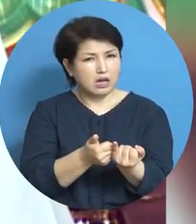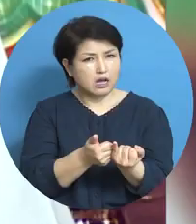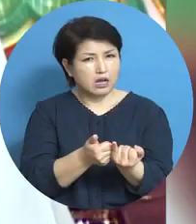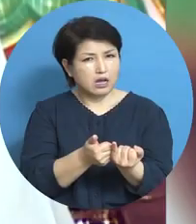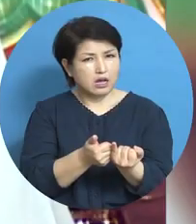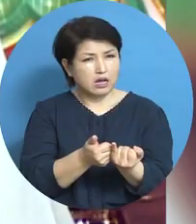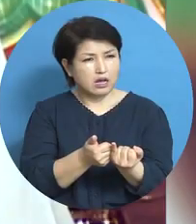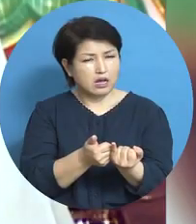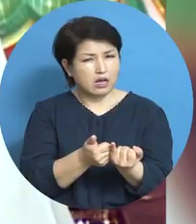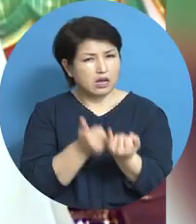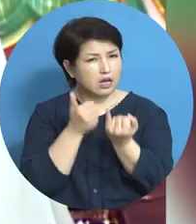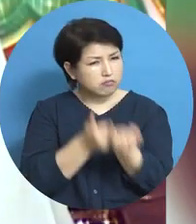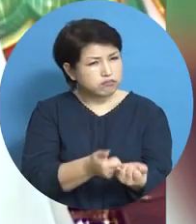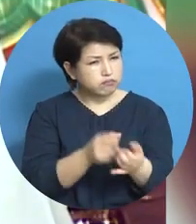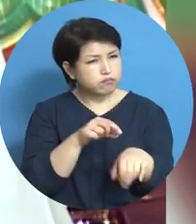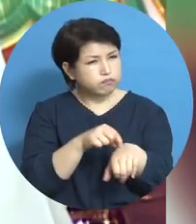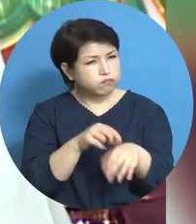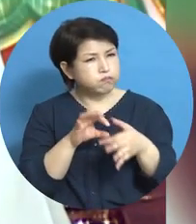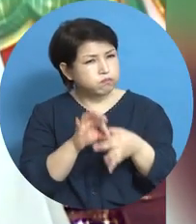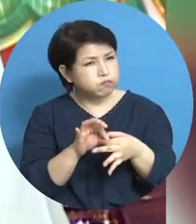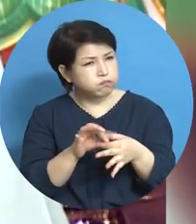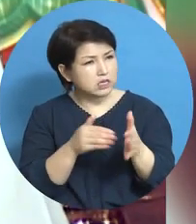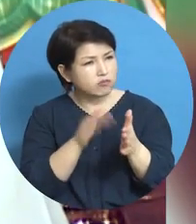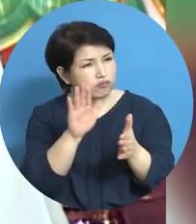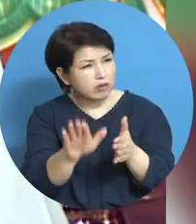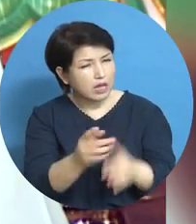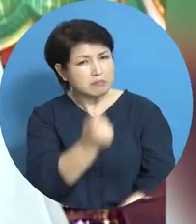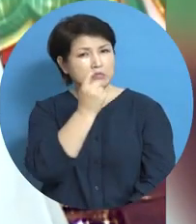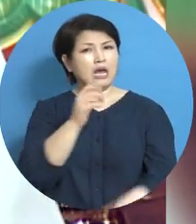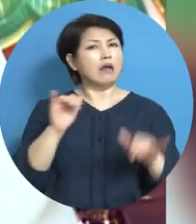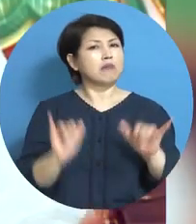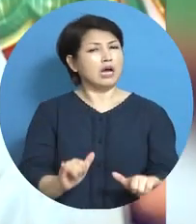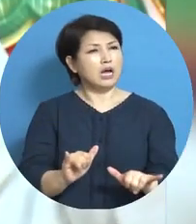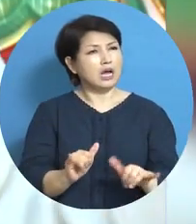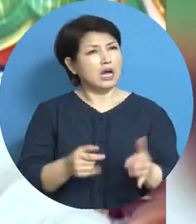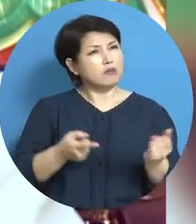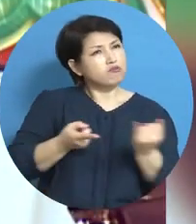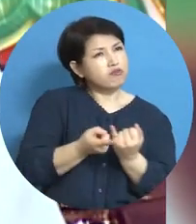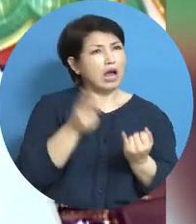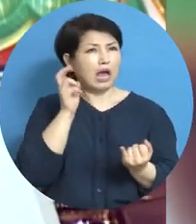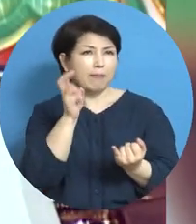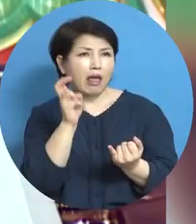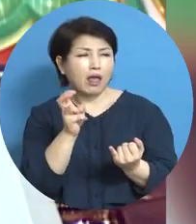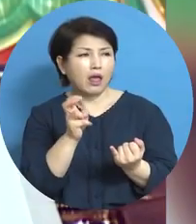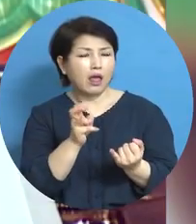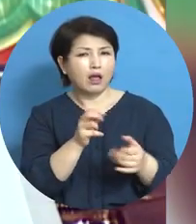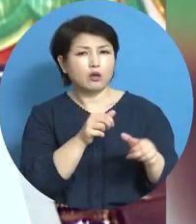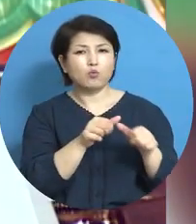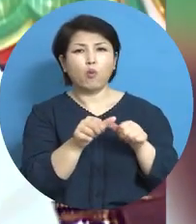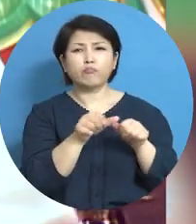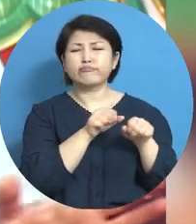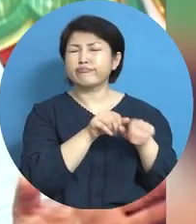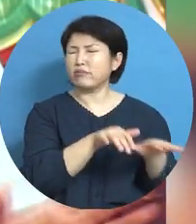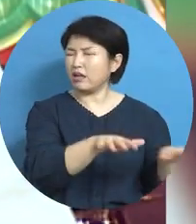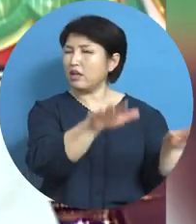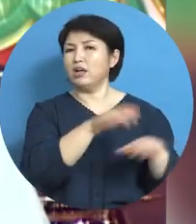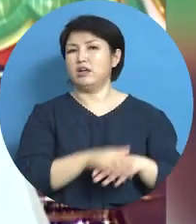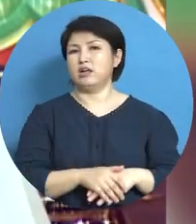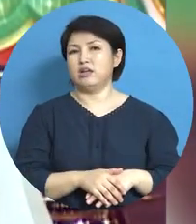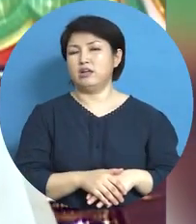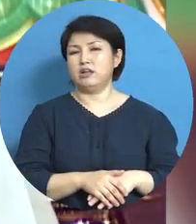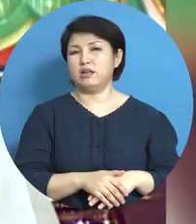탐하고는 달라놓을까 싶어서 죽여서 묻었다. 이렇게 소문이 퍼졌어. 근데 이게